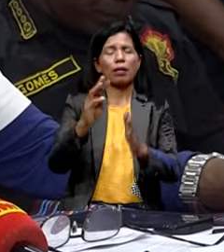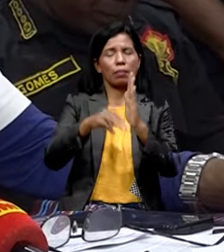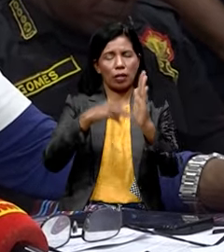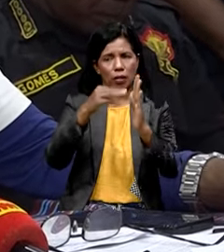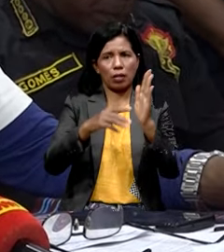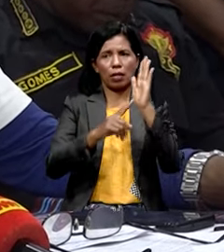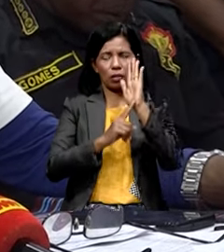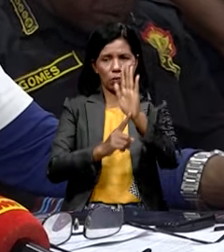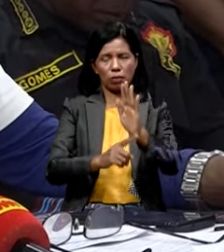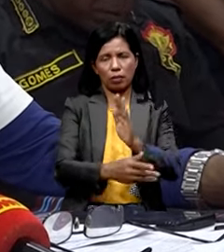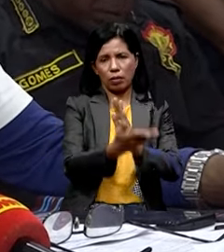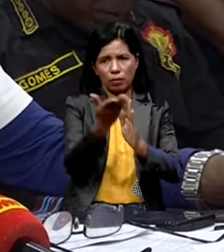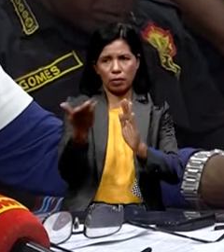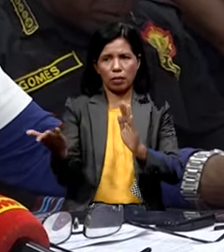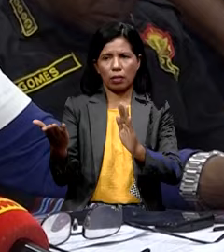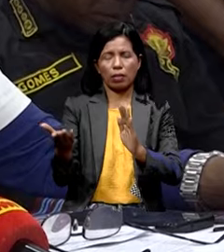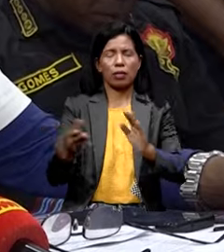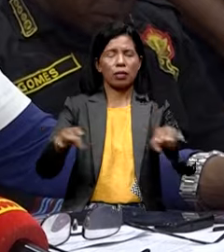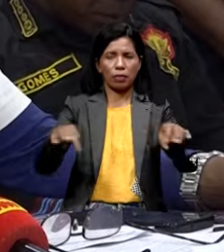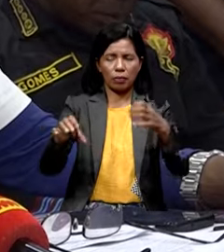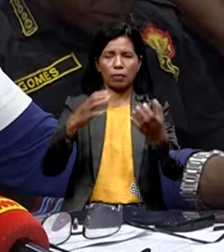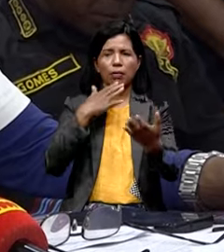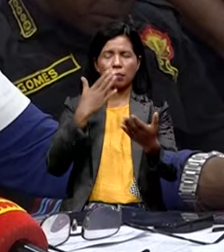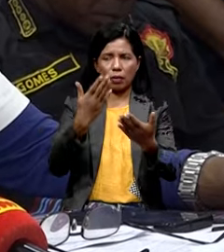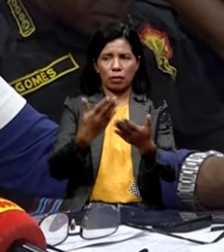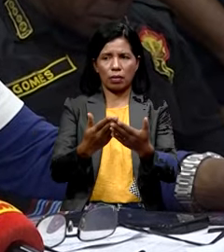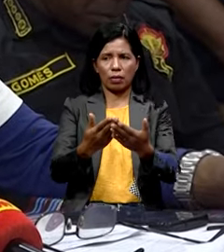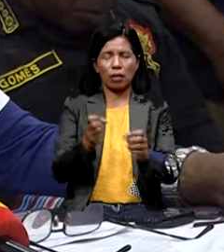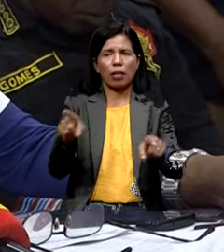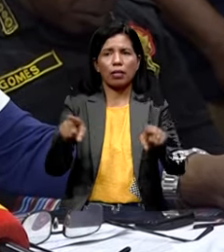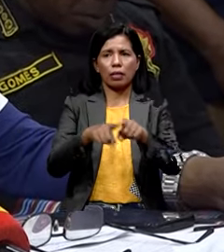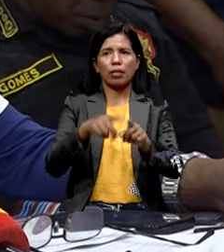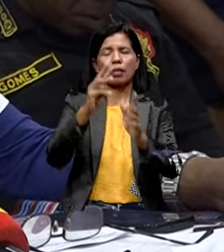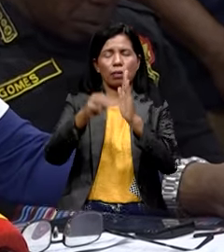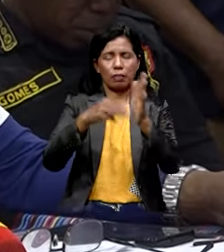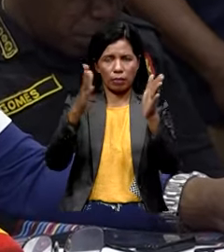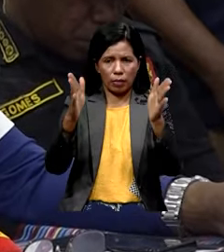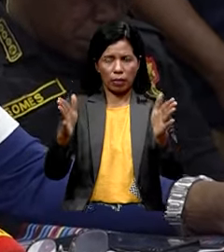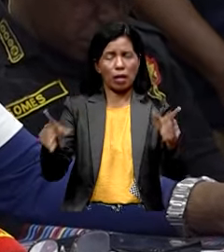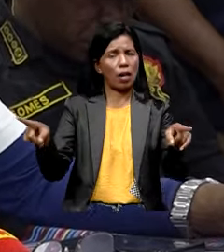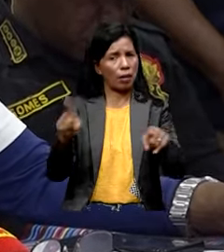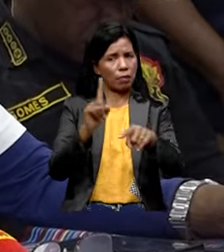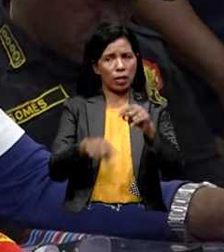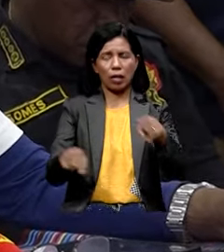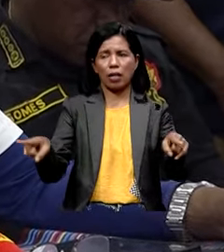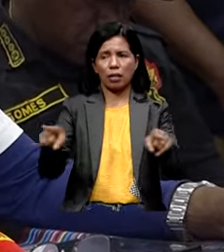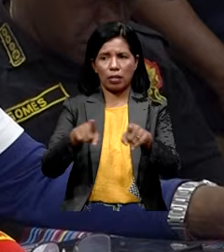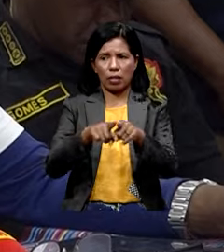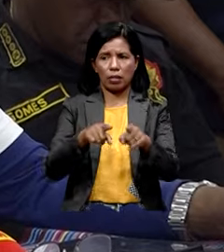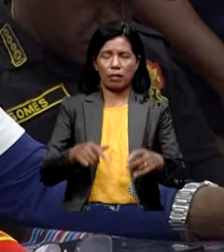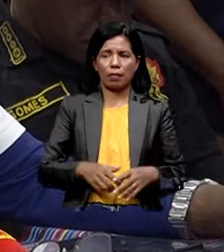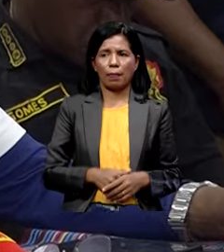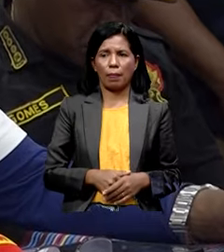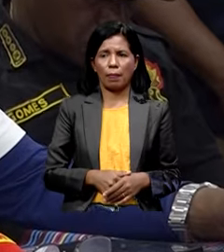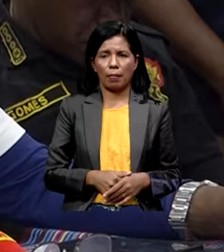haturu itania profissionalismo hanese media. La bela mai hanese fale,